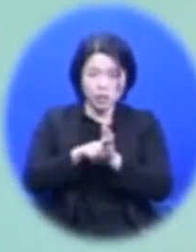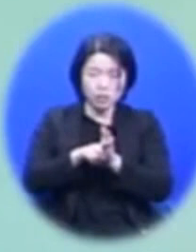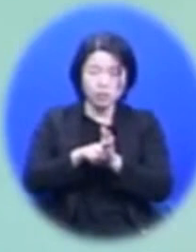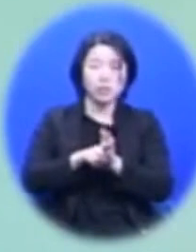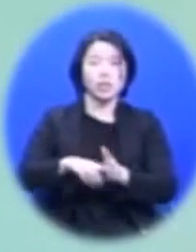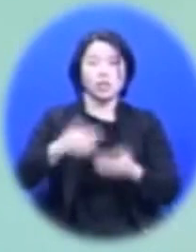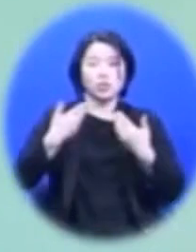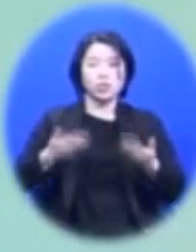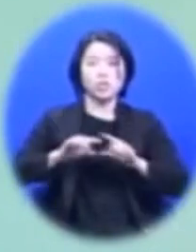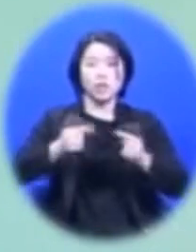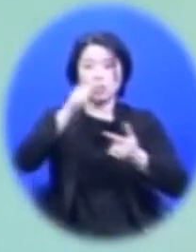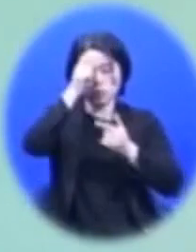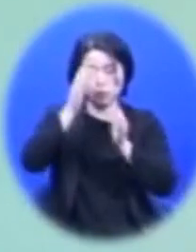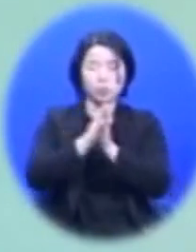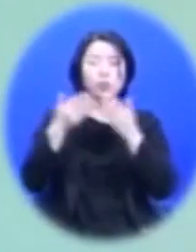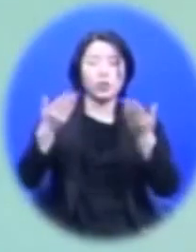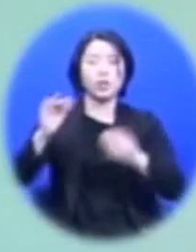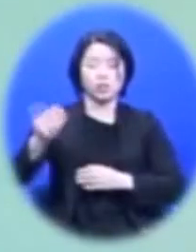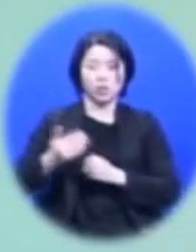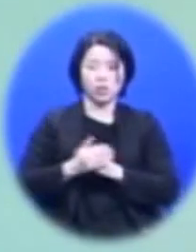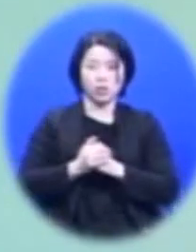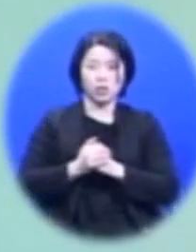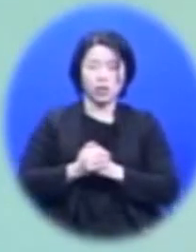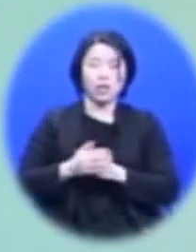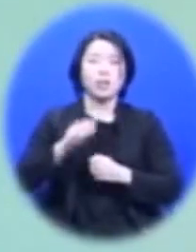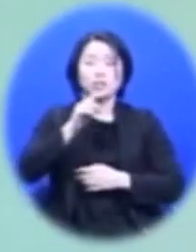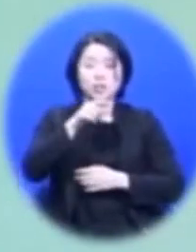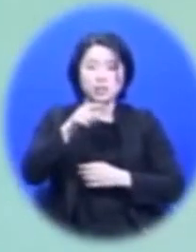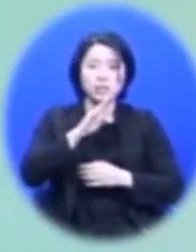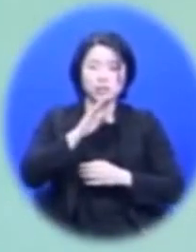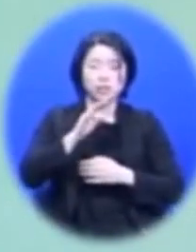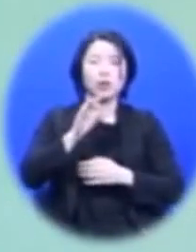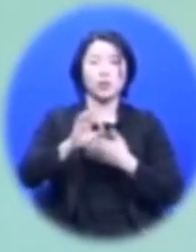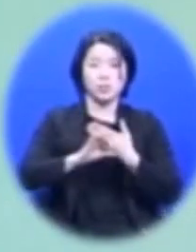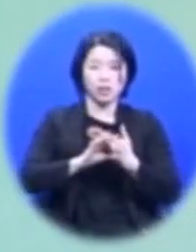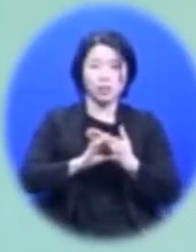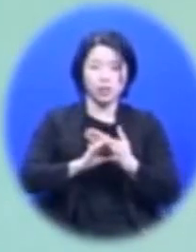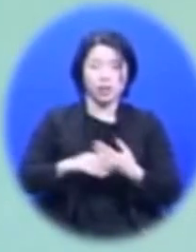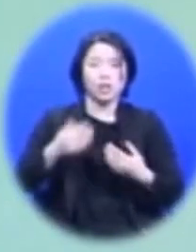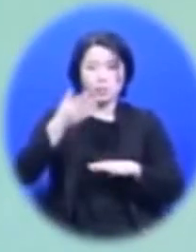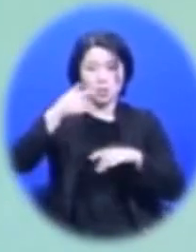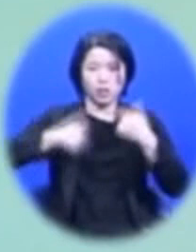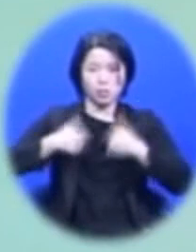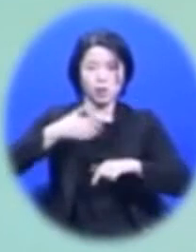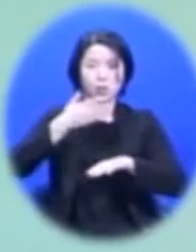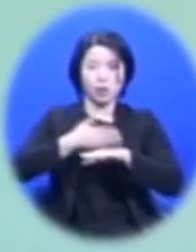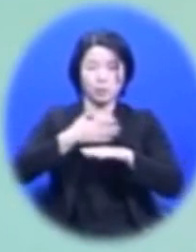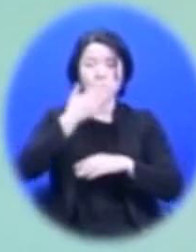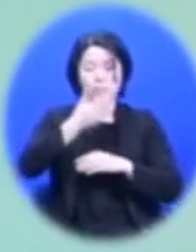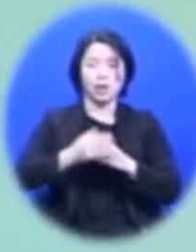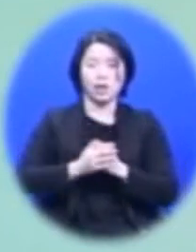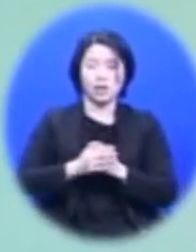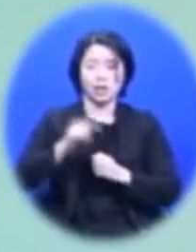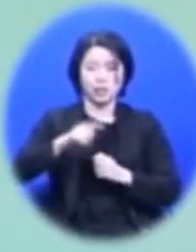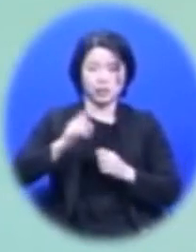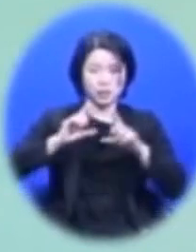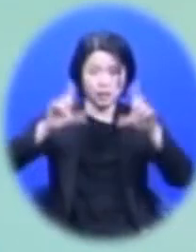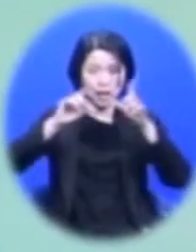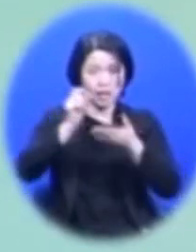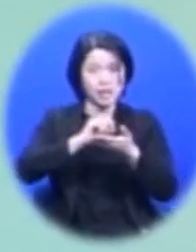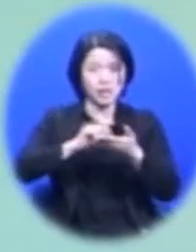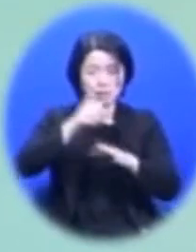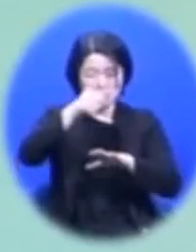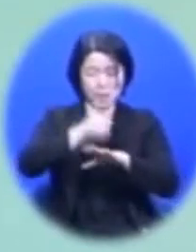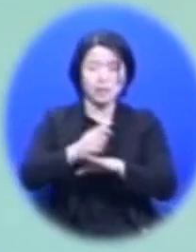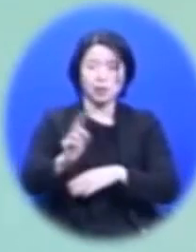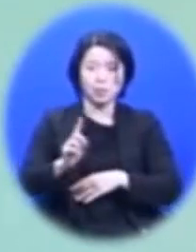돼. 그래야 항상 기뻐하고 범사에 감사할 수가 있었어. 그날 일기에 이렇게 썼습니다.